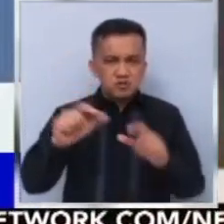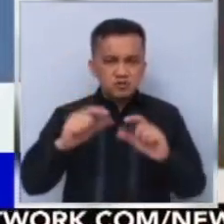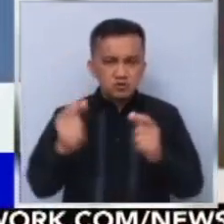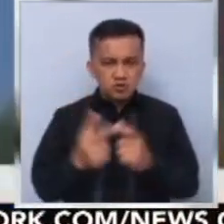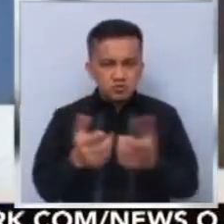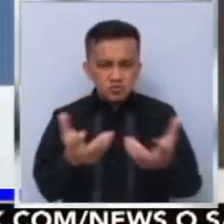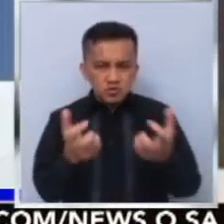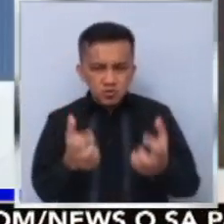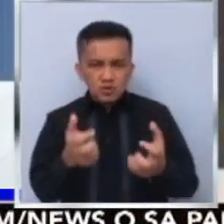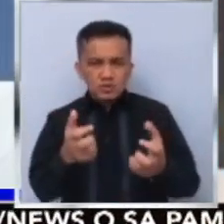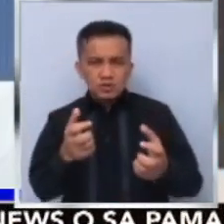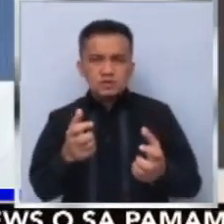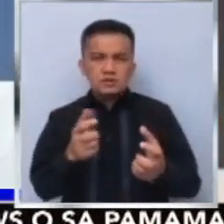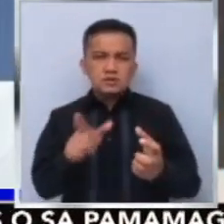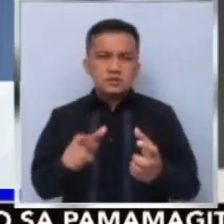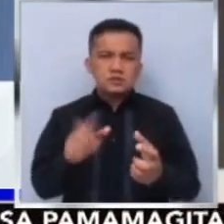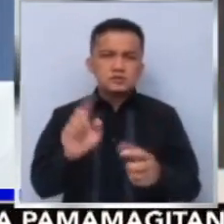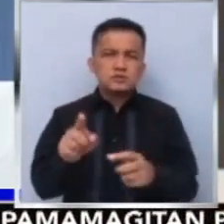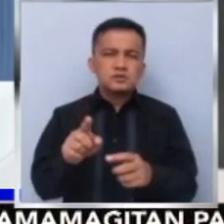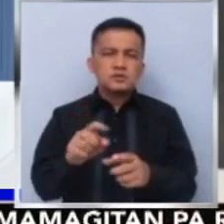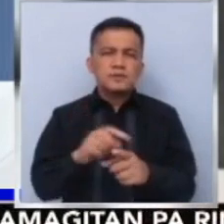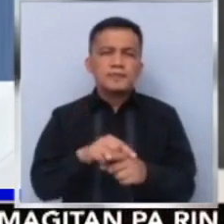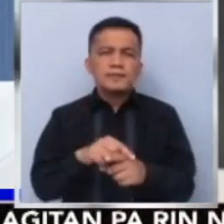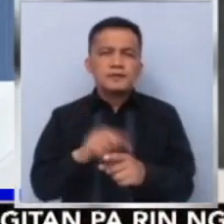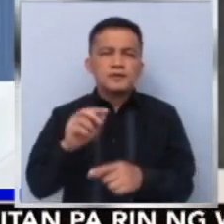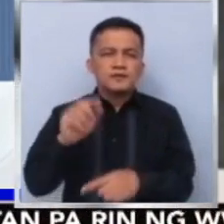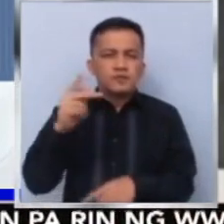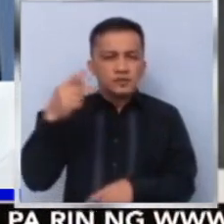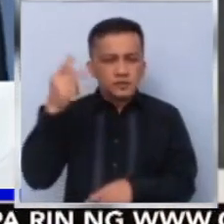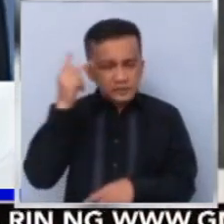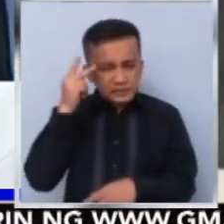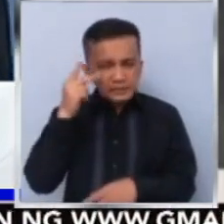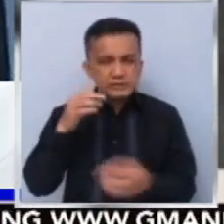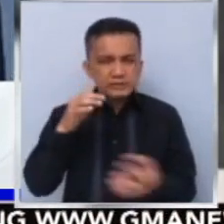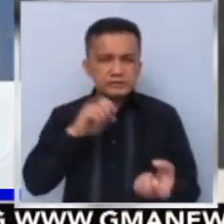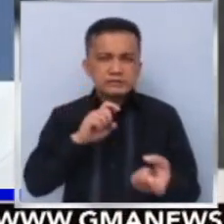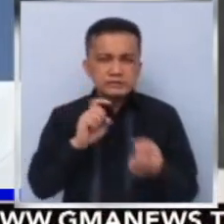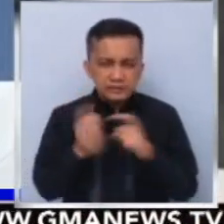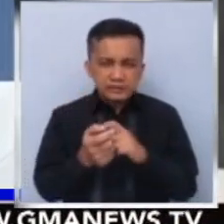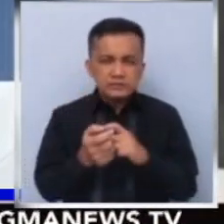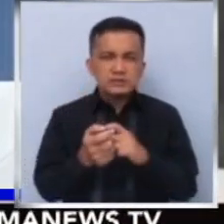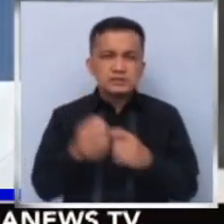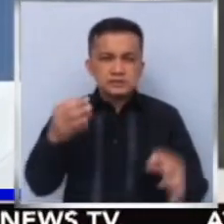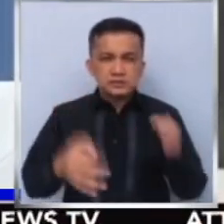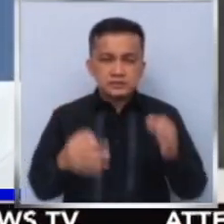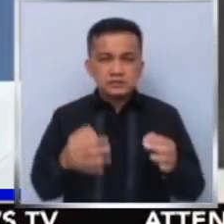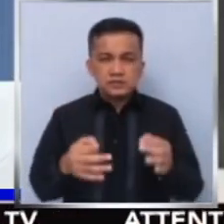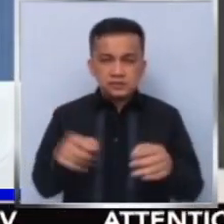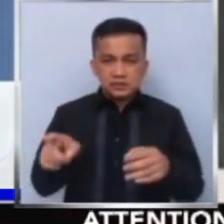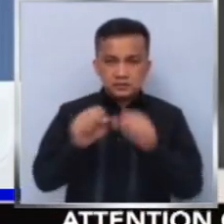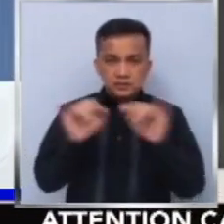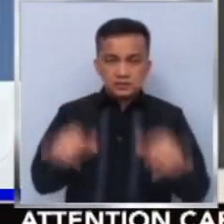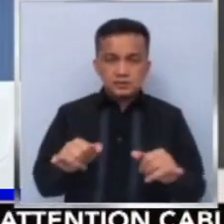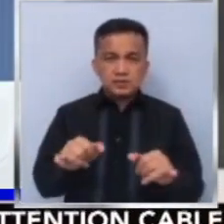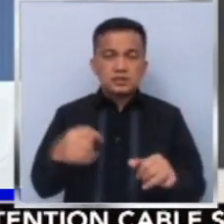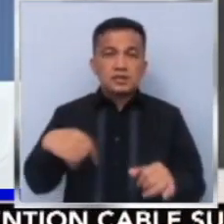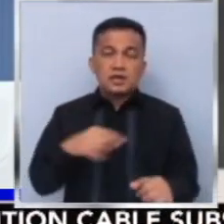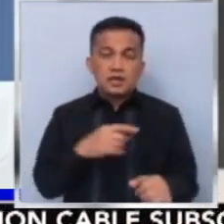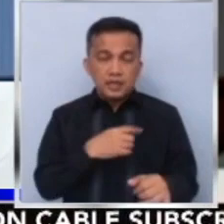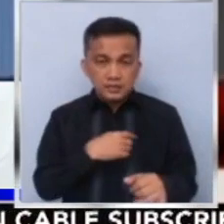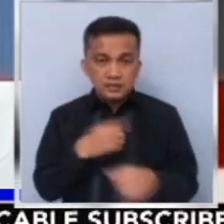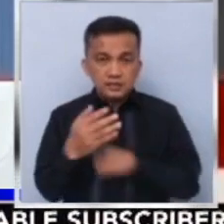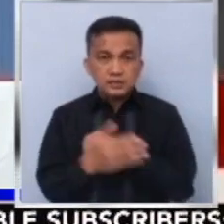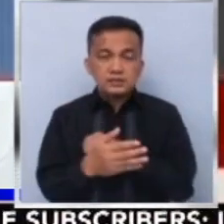panlipunang pagbabago at hustisya. Hanggat ganyan ang sistema ng ating lipunan, hindi mawawala ang paglaban mula sa welga,